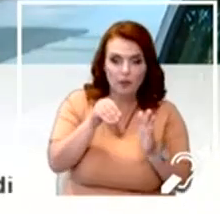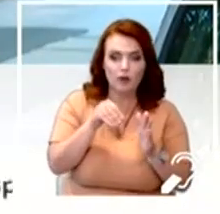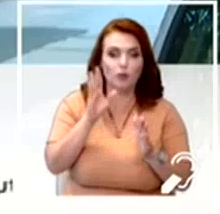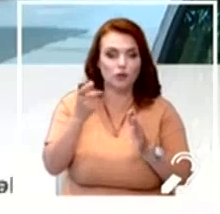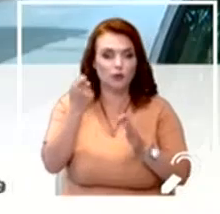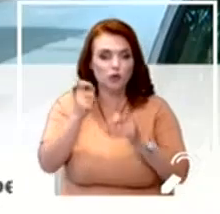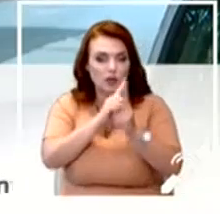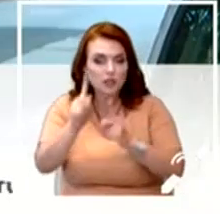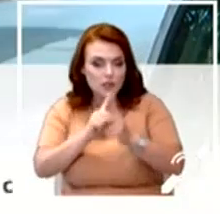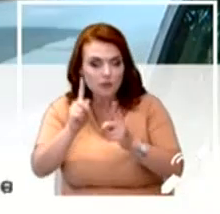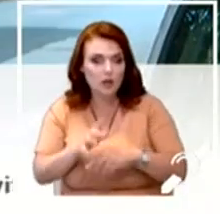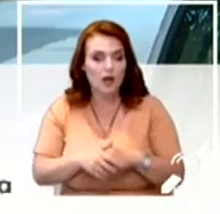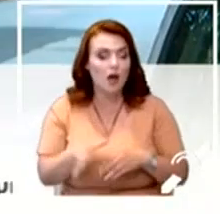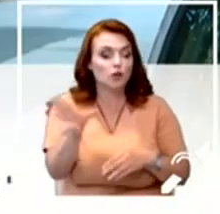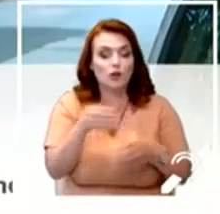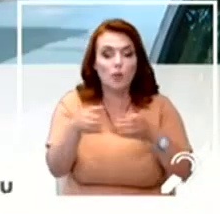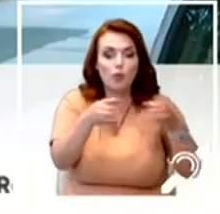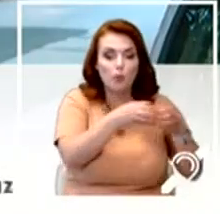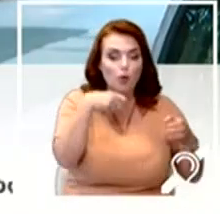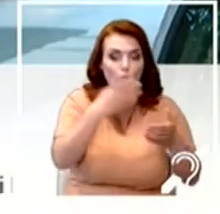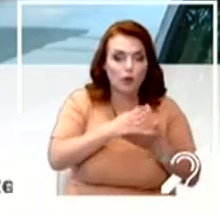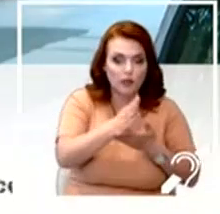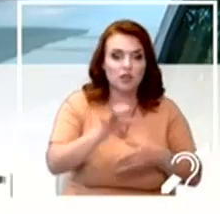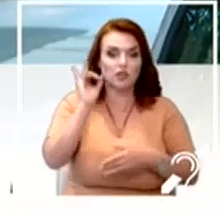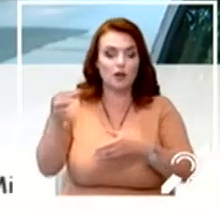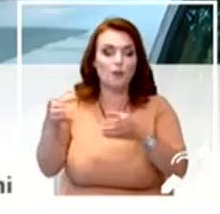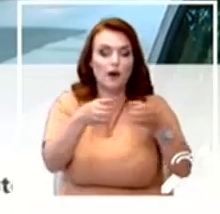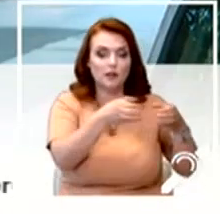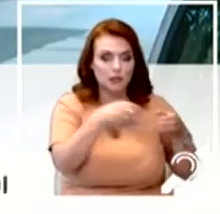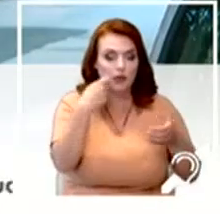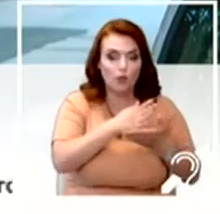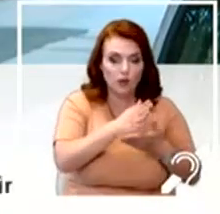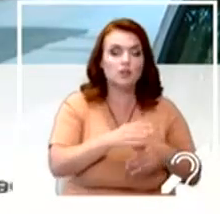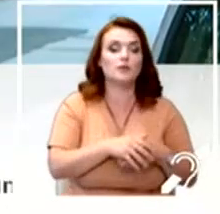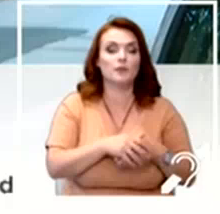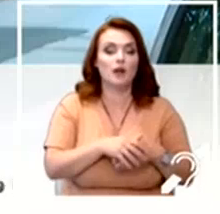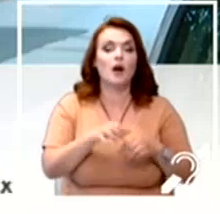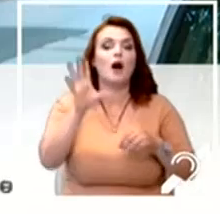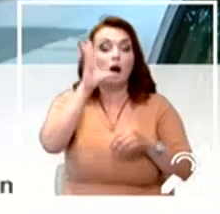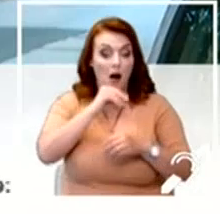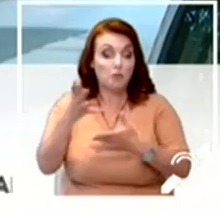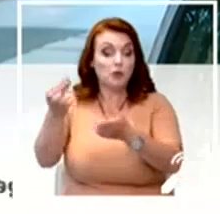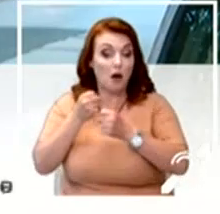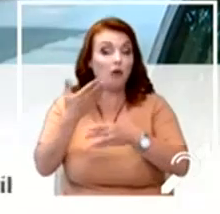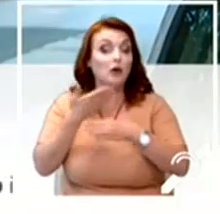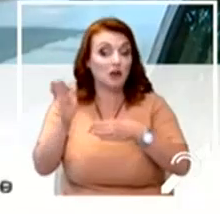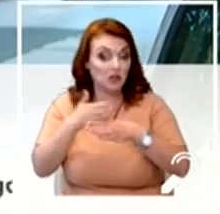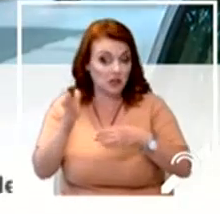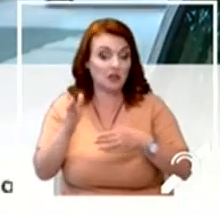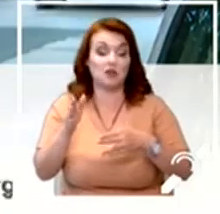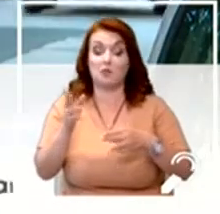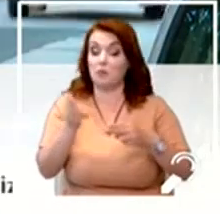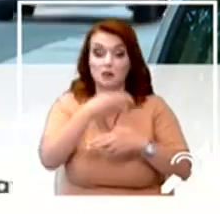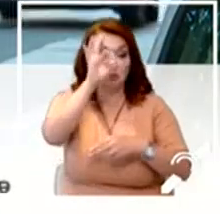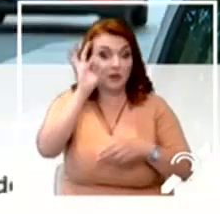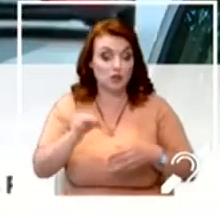electorale. Astfel, blocurile politice și partidele politice vor putea accesa credite fără dobândă până la 50.000